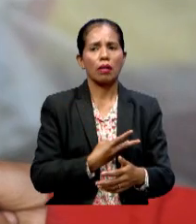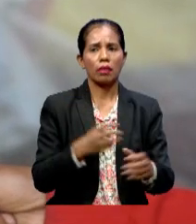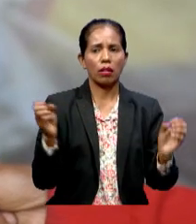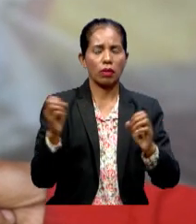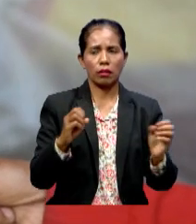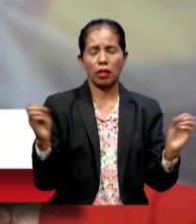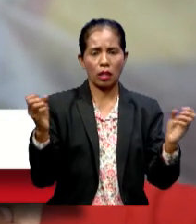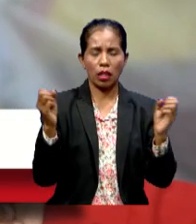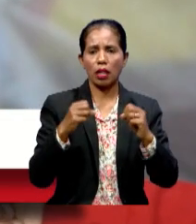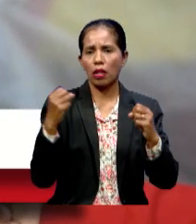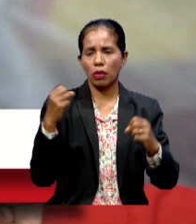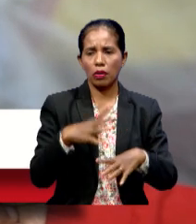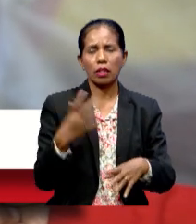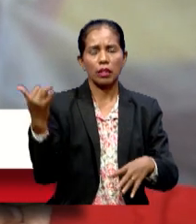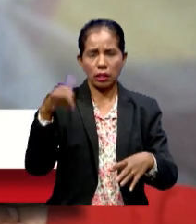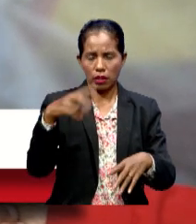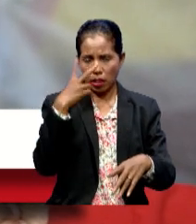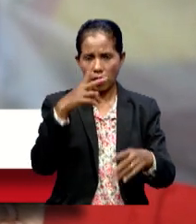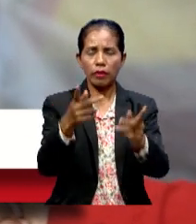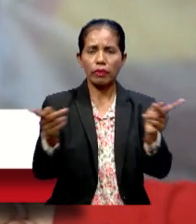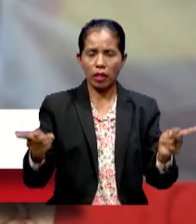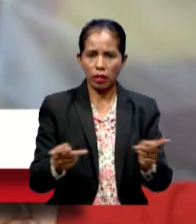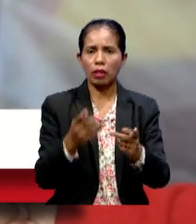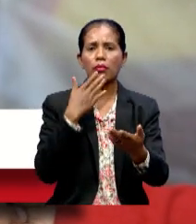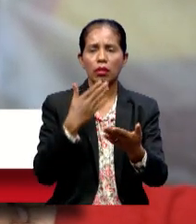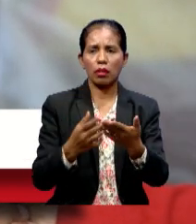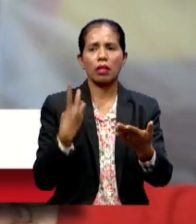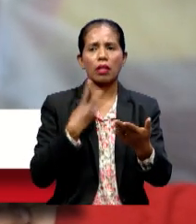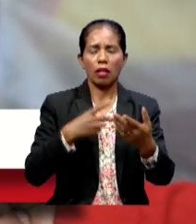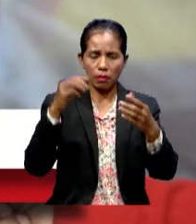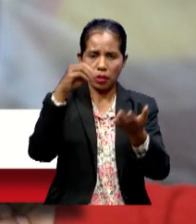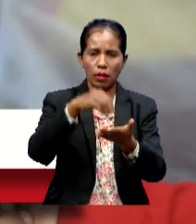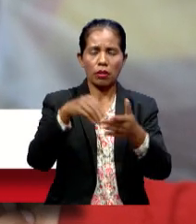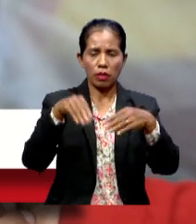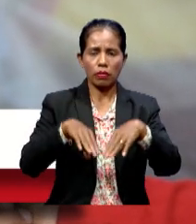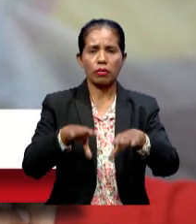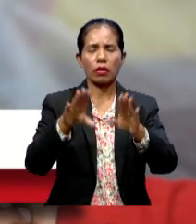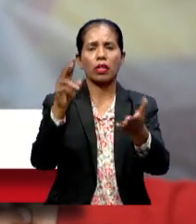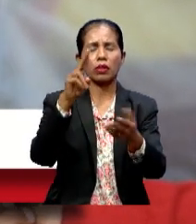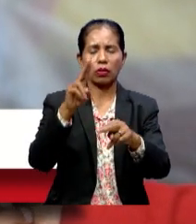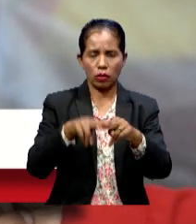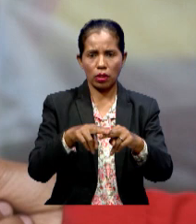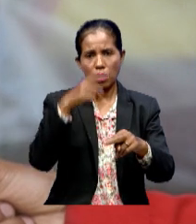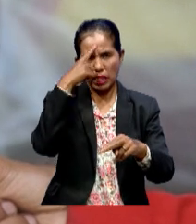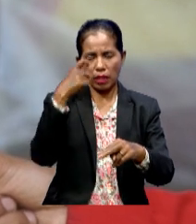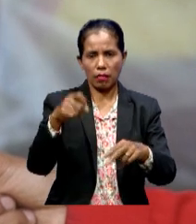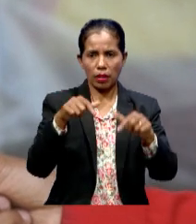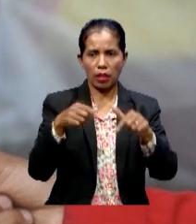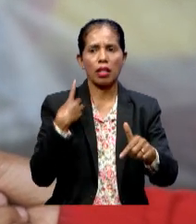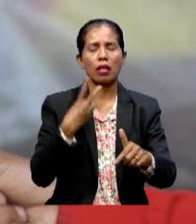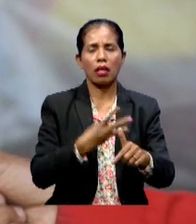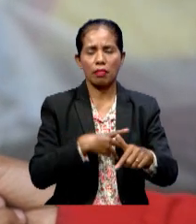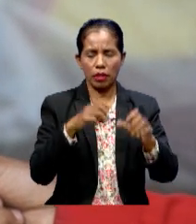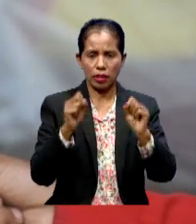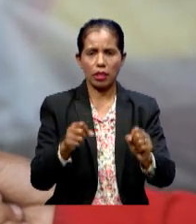ame lapo e mebe, ten ki sira mas hare fati ida ne mebe dia ame atu hodit pat va turba tamba ida ne mak ame hodi be